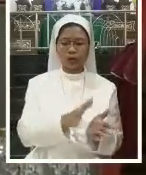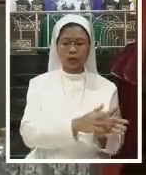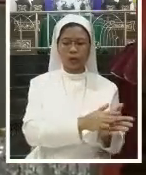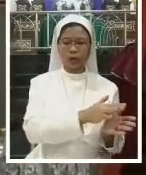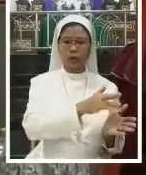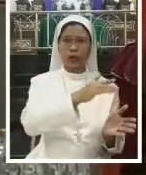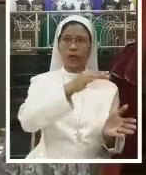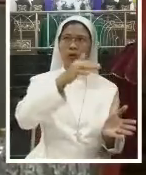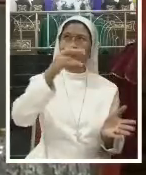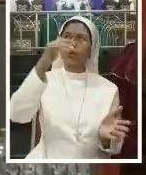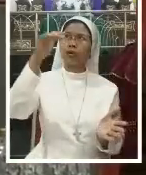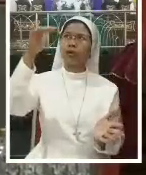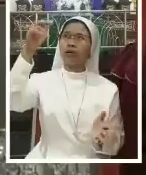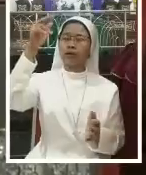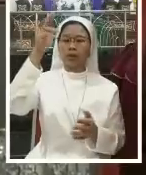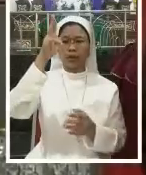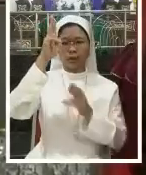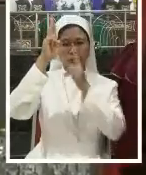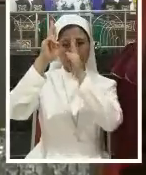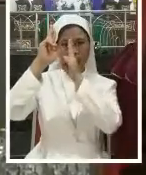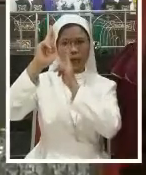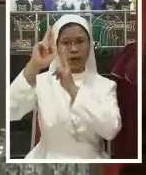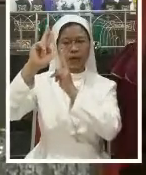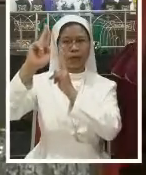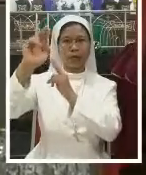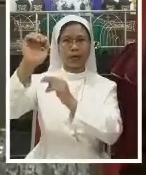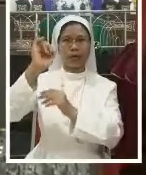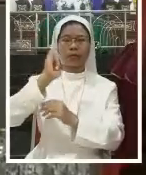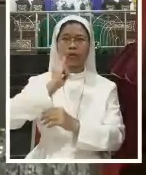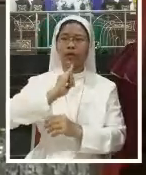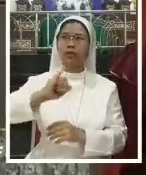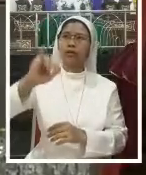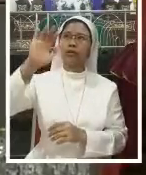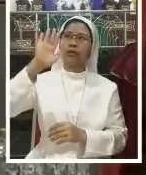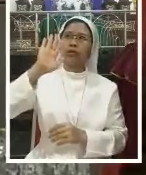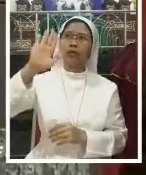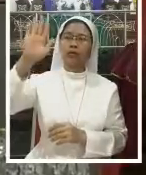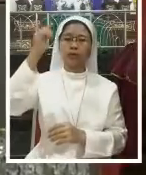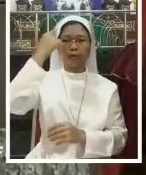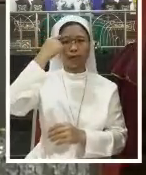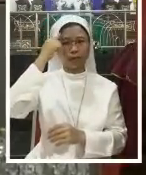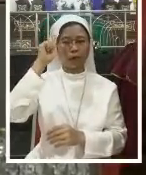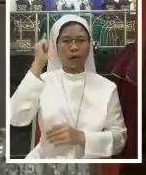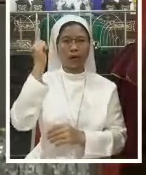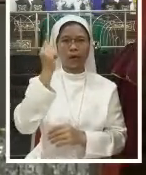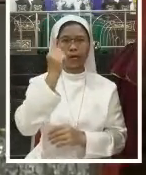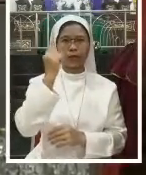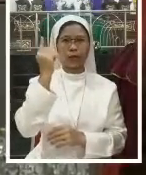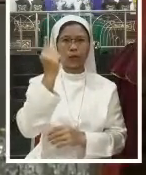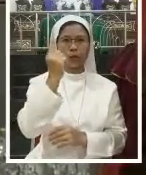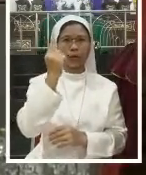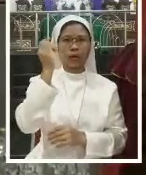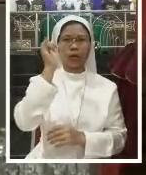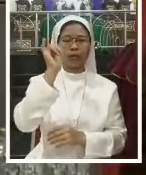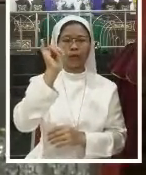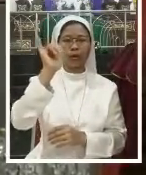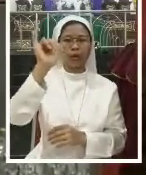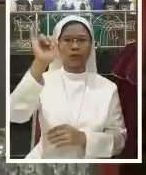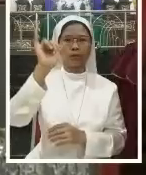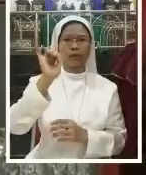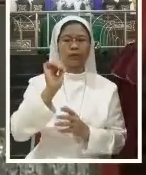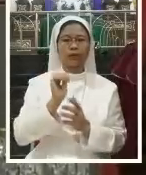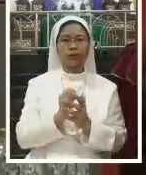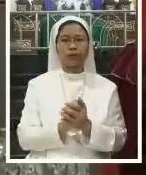Ang gabos na kagalangan asin kamarawayan sa gabos na kapanahonan kan